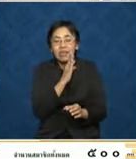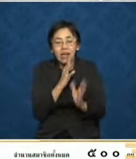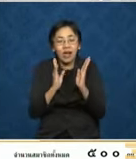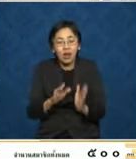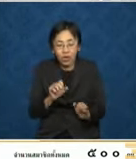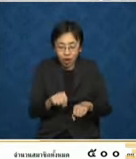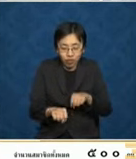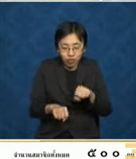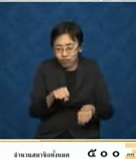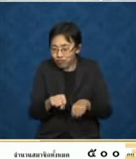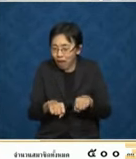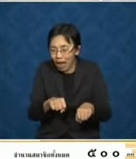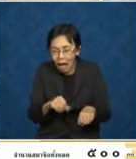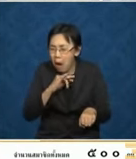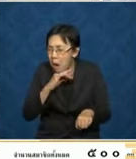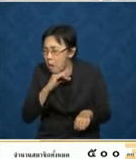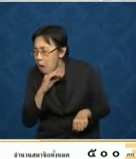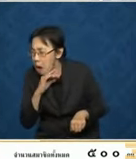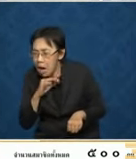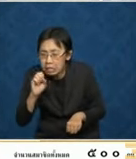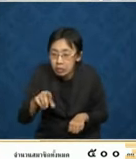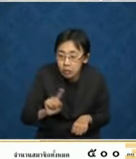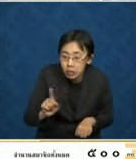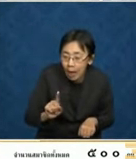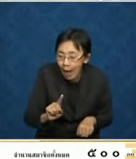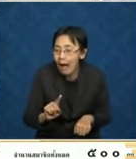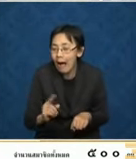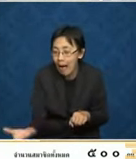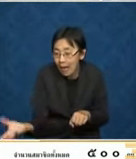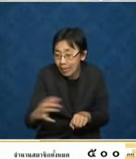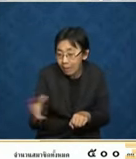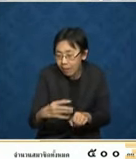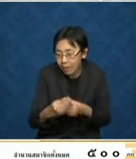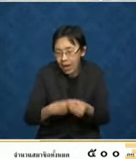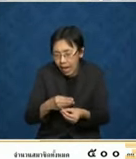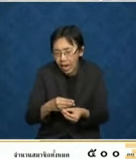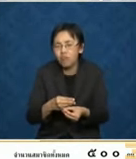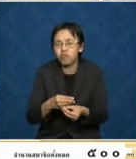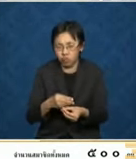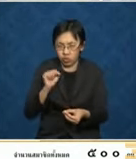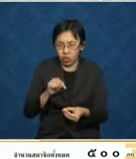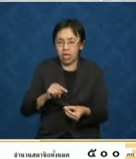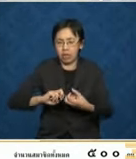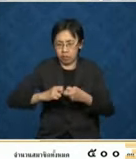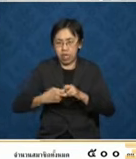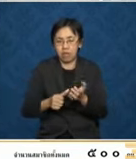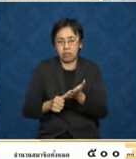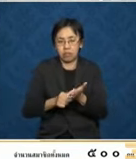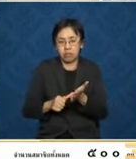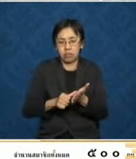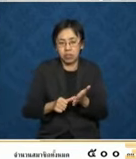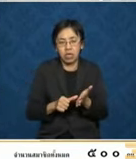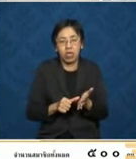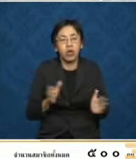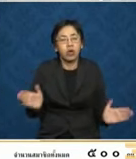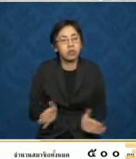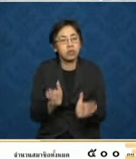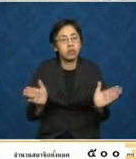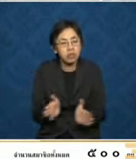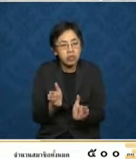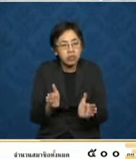ในอีกมุมมองนึงเนี่ยมีปัญหาในมุมมองของเจ้าหน้าที่ของรัฐเนี่ยฉะนั้นสิ่งที่สำคัญอย่างที่เพื่อนสมาชิกบอกคือทำไงไปส่งเสริมเข